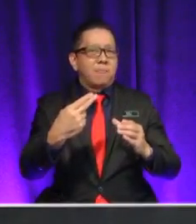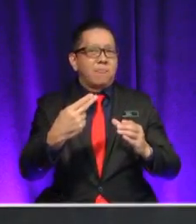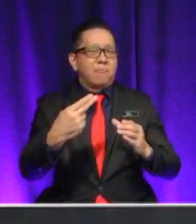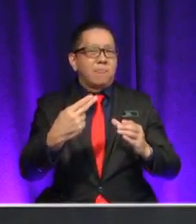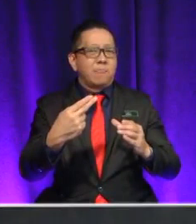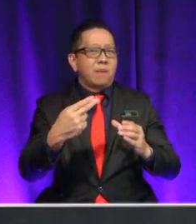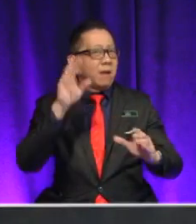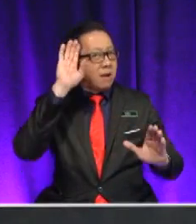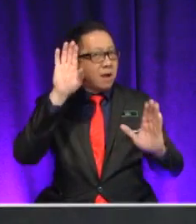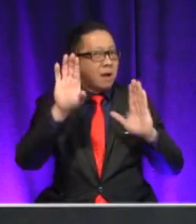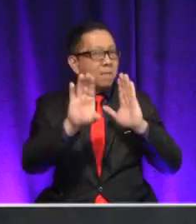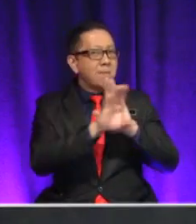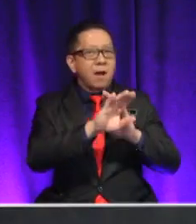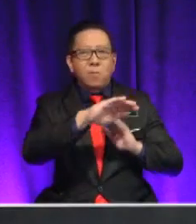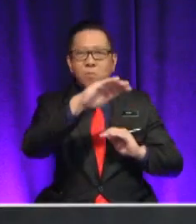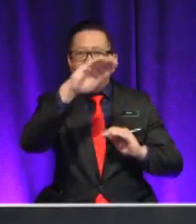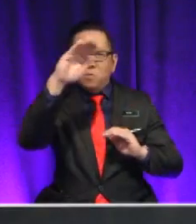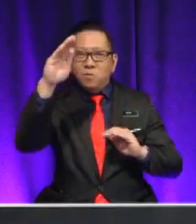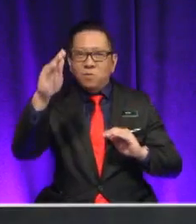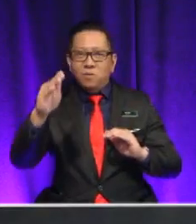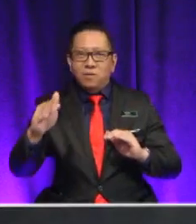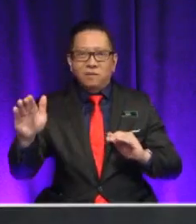atas bukit Oke Guys